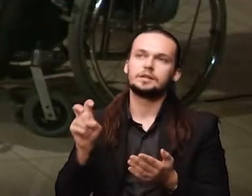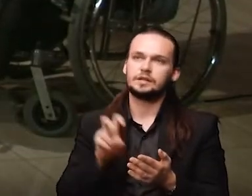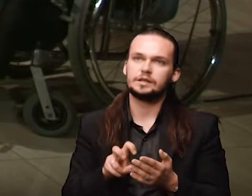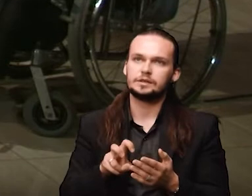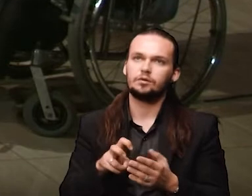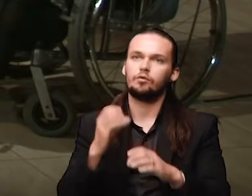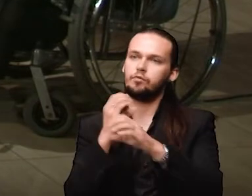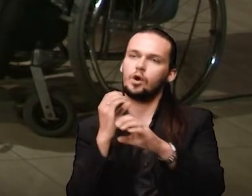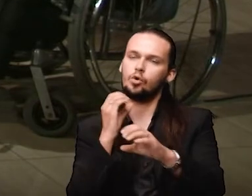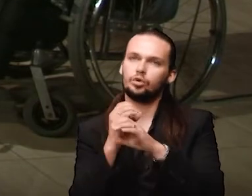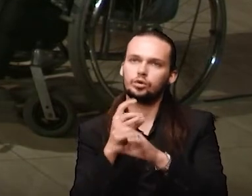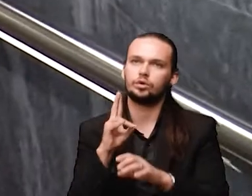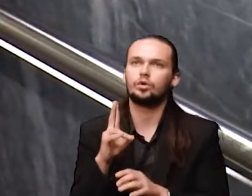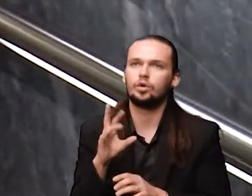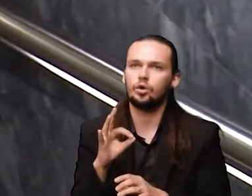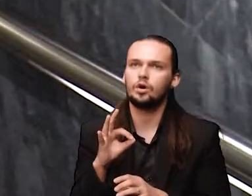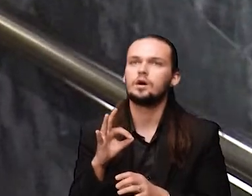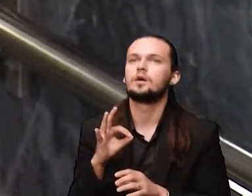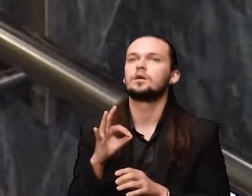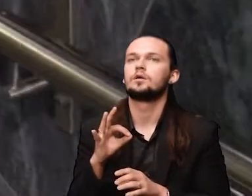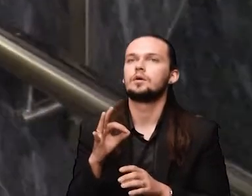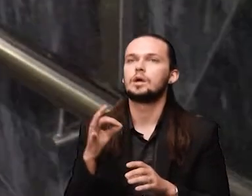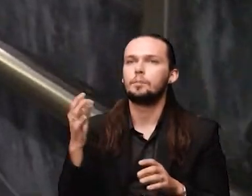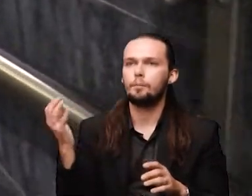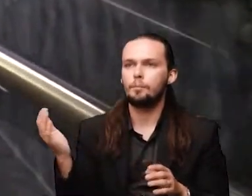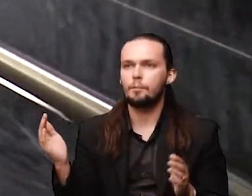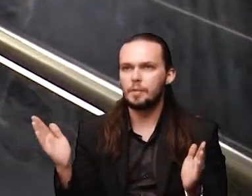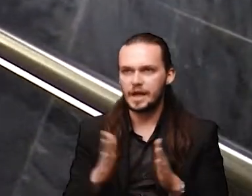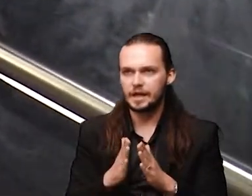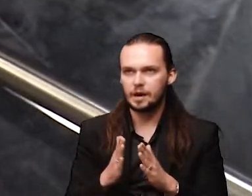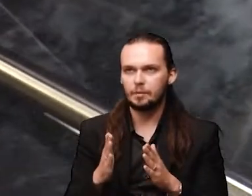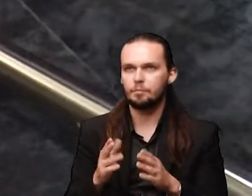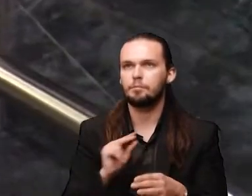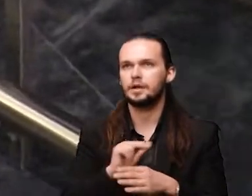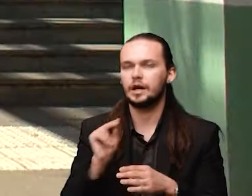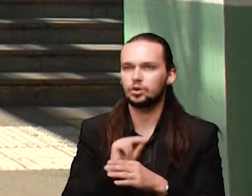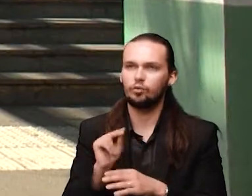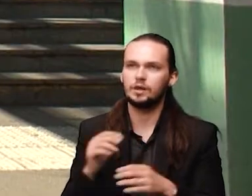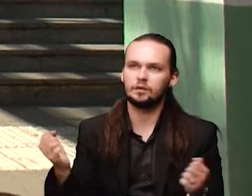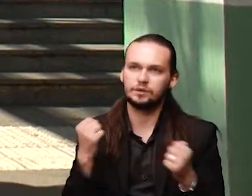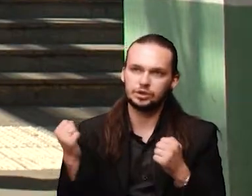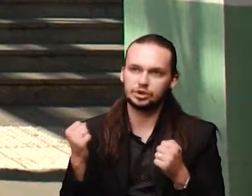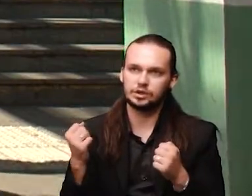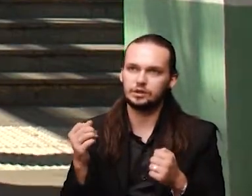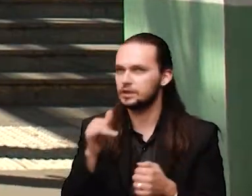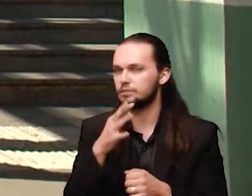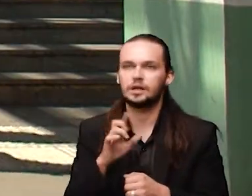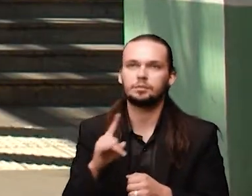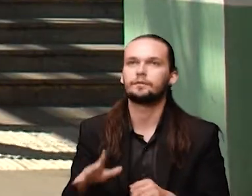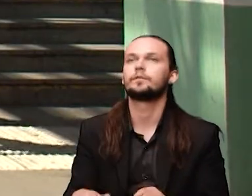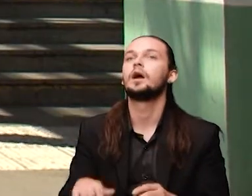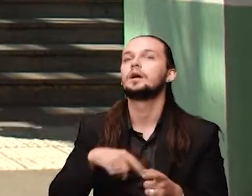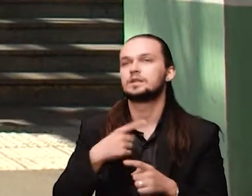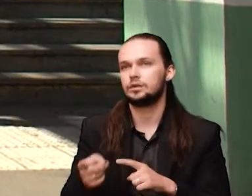до платформы и сесть в вагон. Но менее подготовленные физически люди с такой задачей не справились бы. Следующий объект –